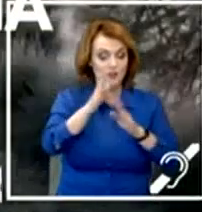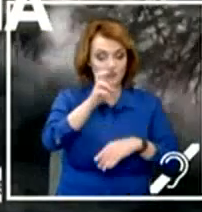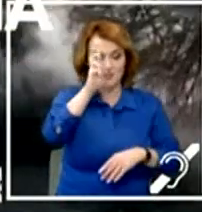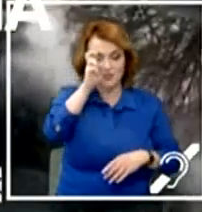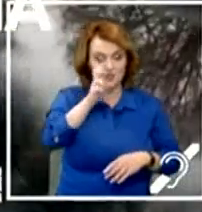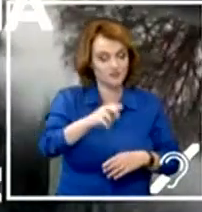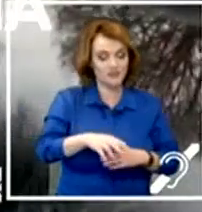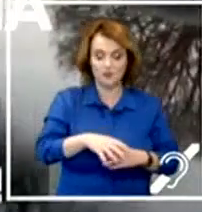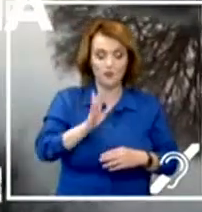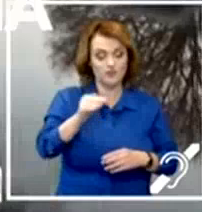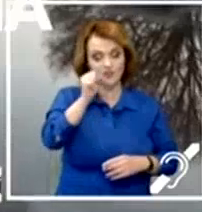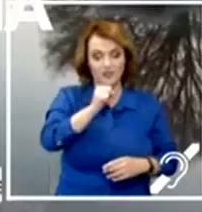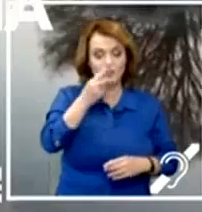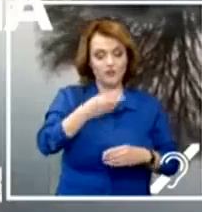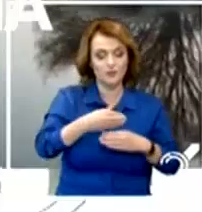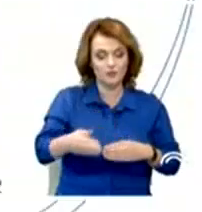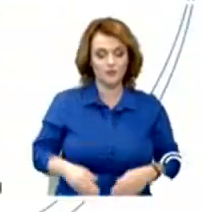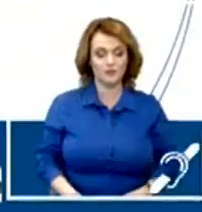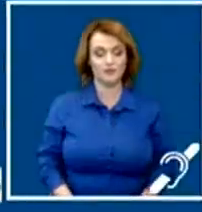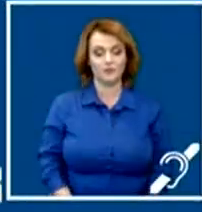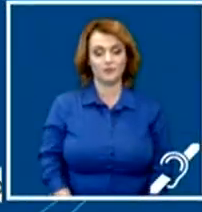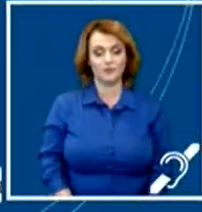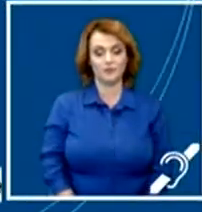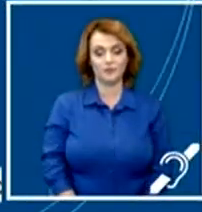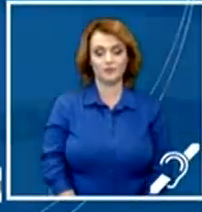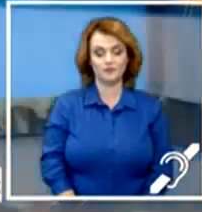dau meteorologii, vă spunem în telejurnal.